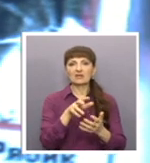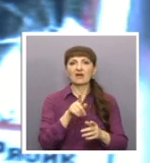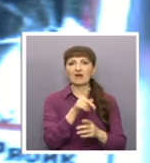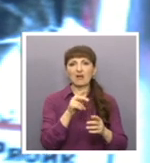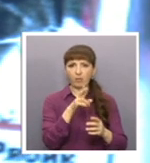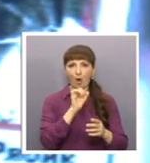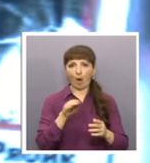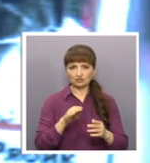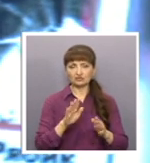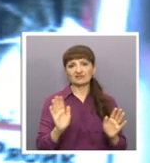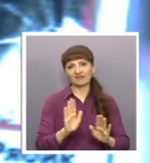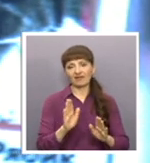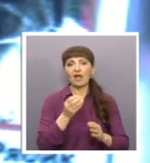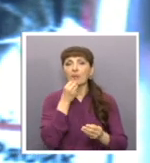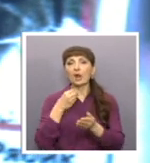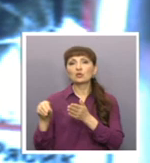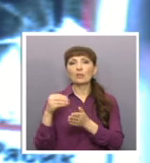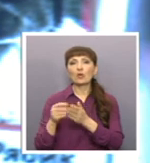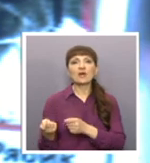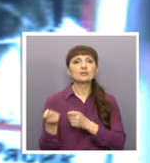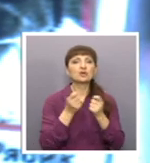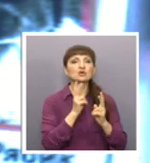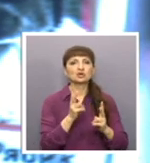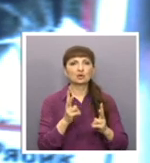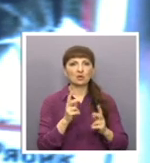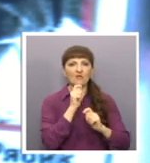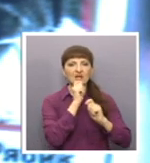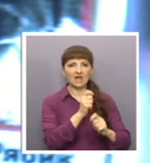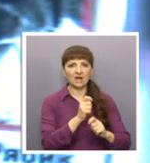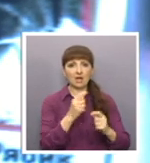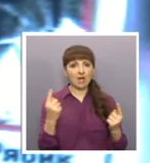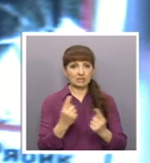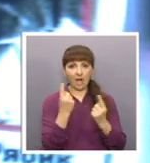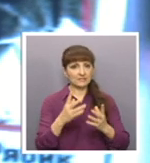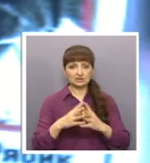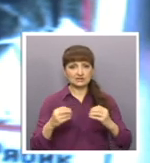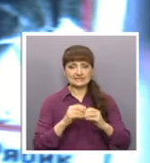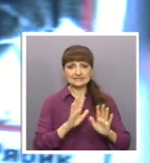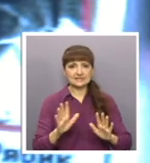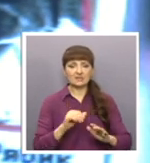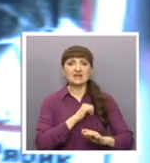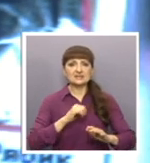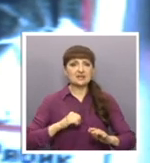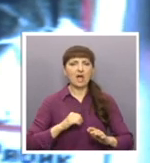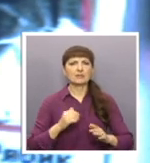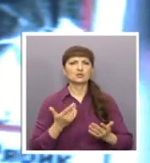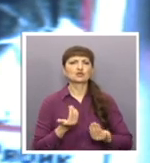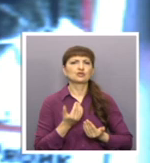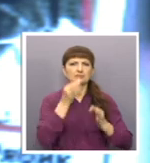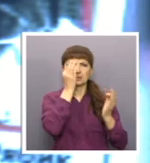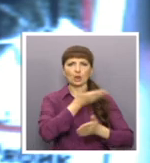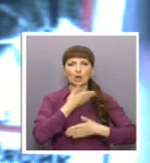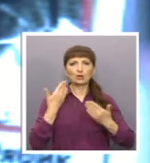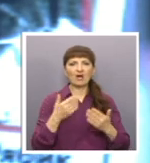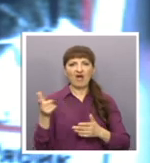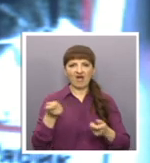бомжу, и продукты эти покупают и приносят в качестве подарка не обычные семьи, которые и сами не шикуют, а люди,